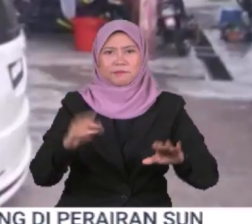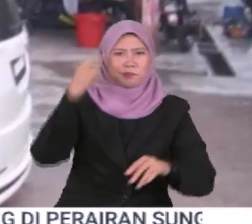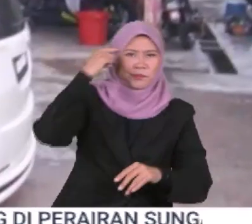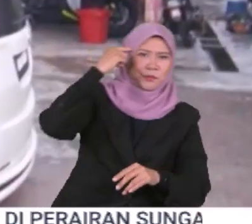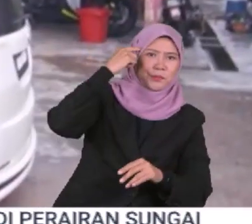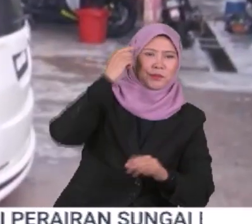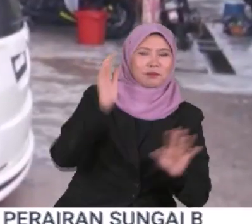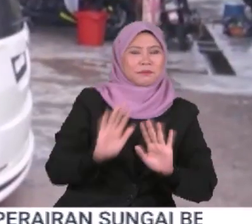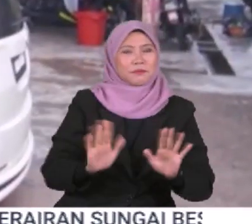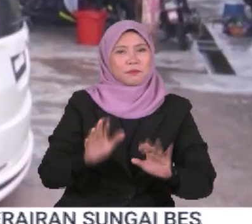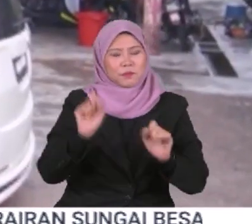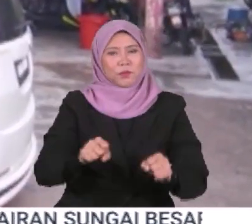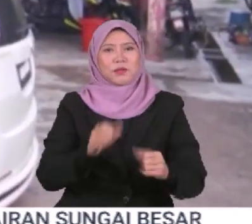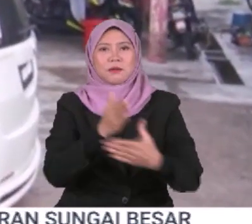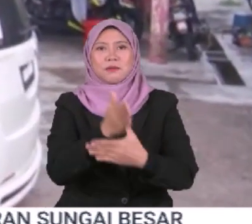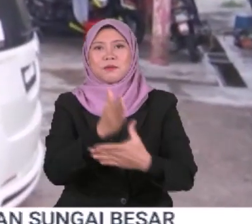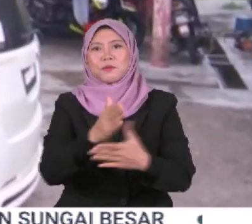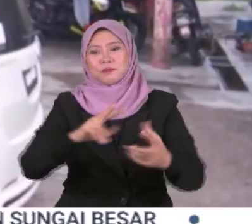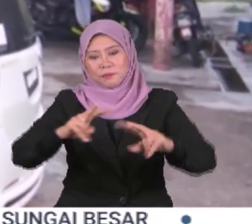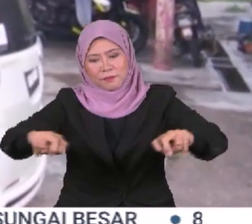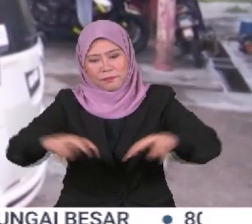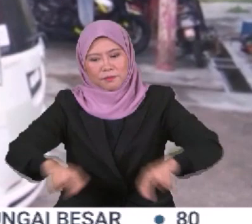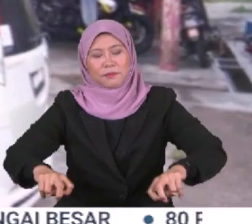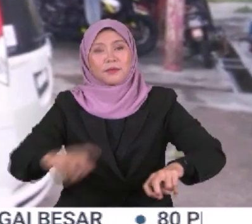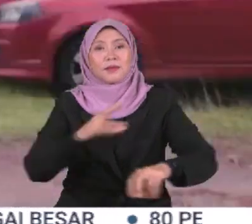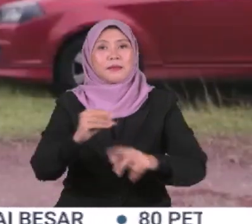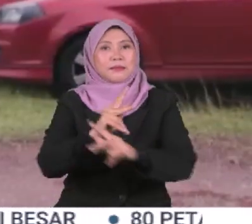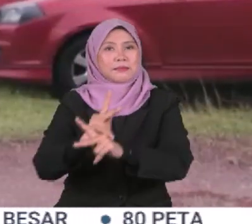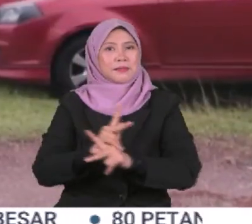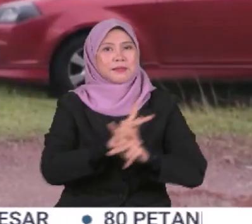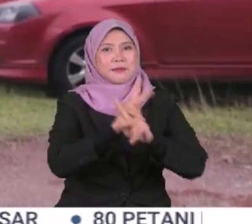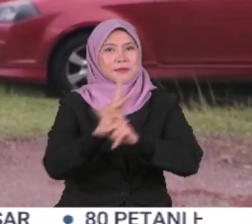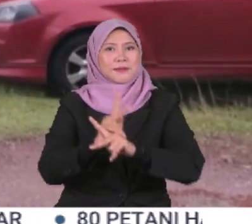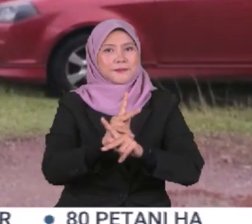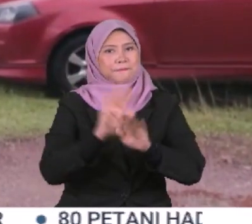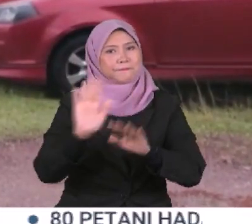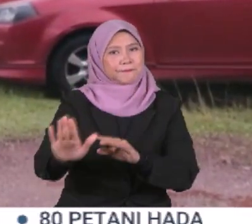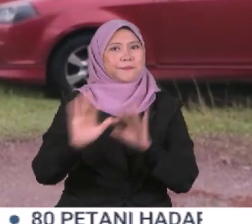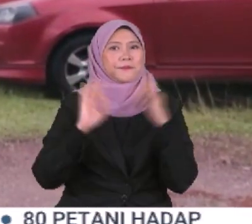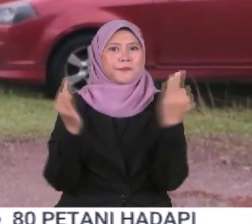spekulasi yang boleh mengganggu siasatan serta menjaga sensitiviti keluarga